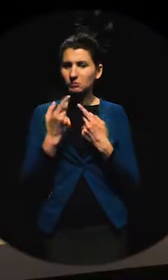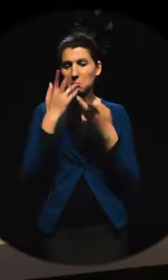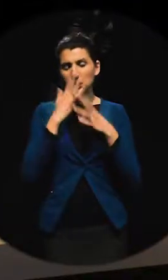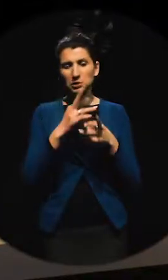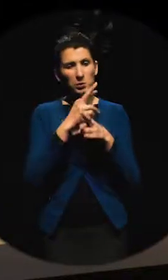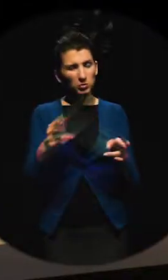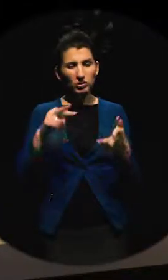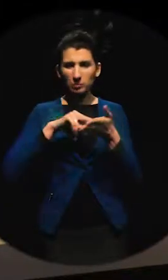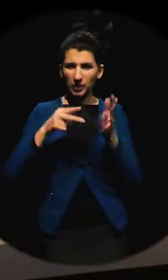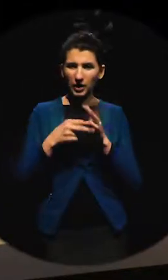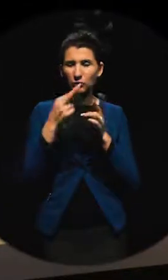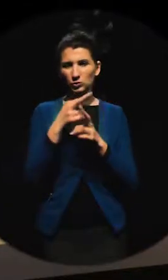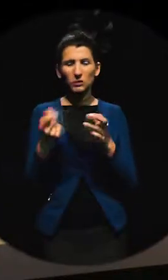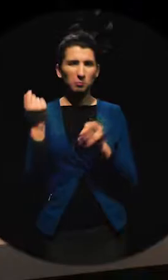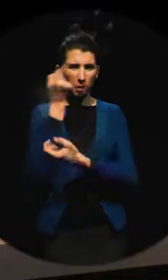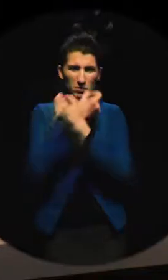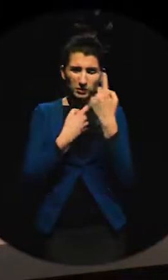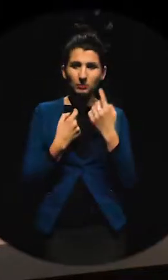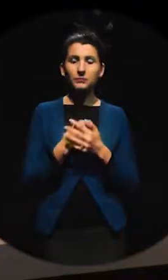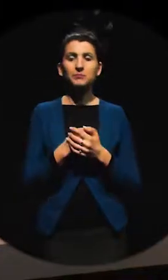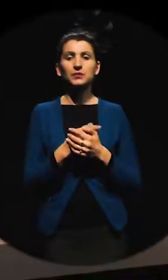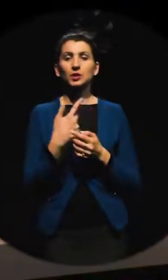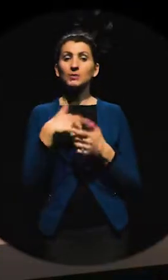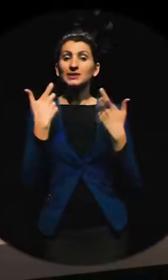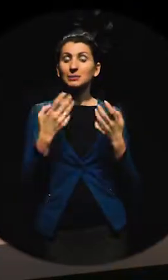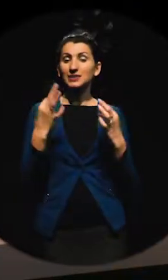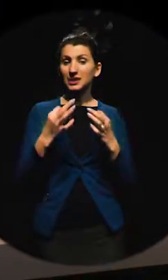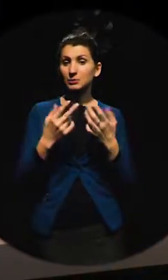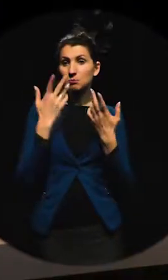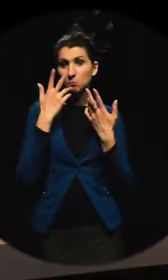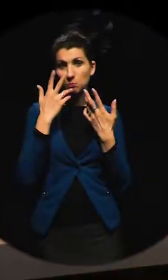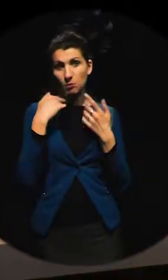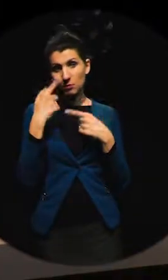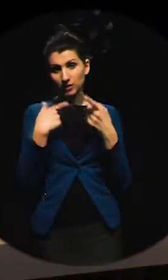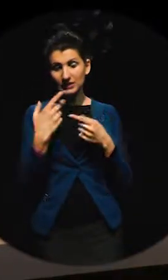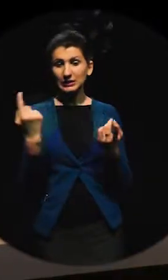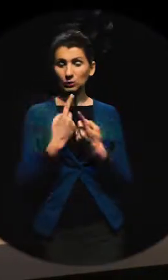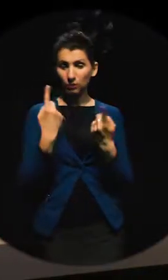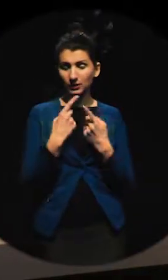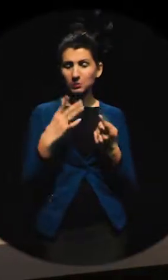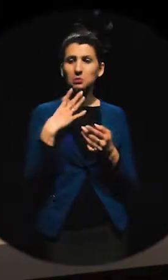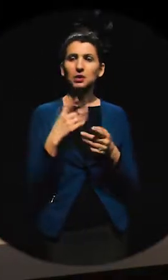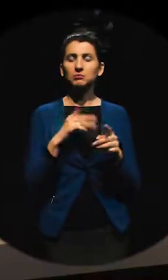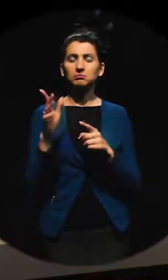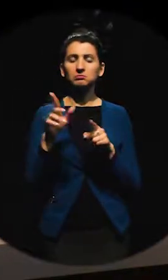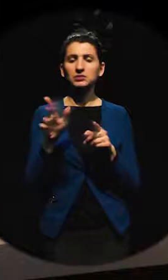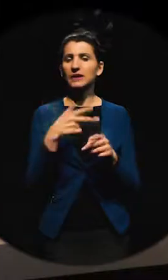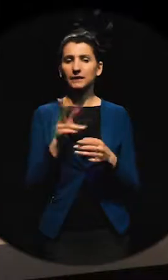różne strategie, chciałybyśmy teraz przywołać akcję, która miała miejsce w